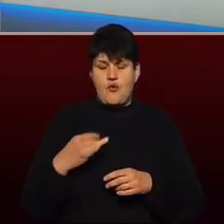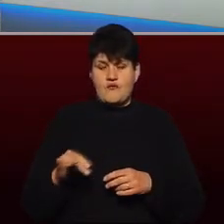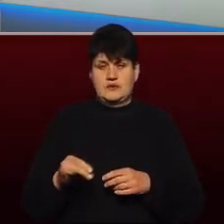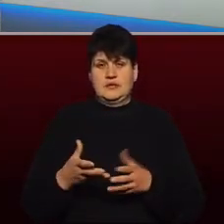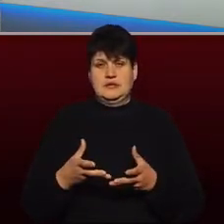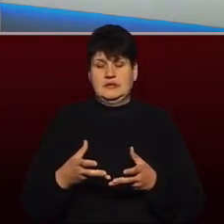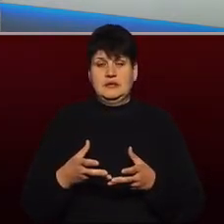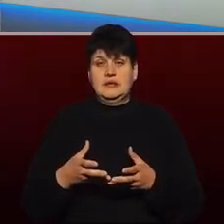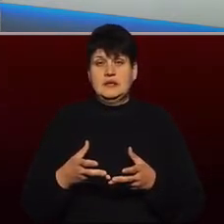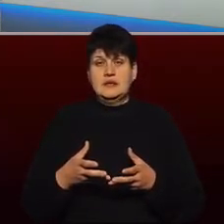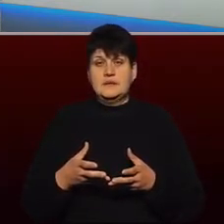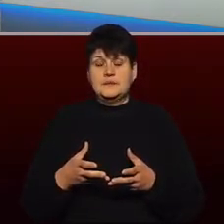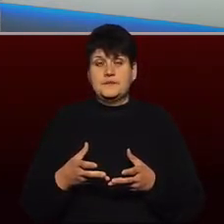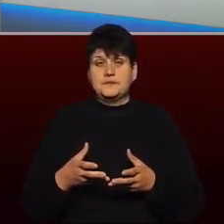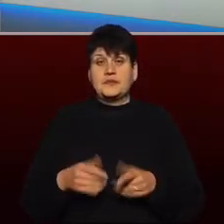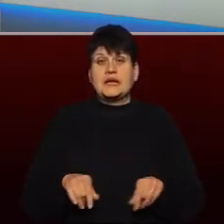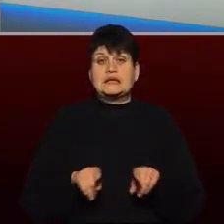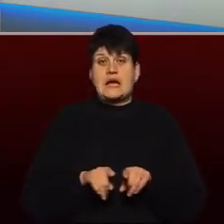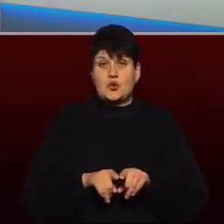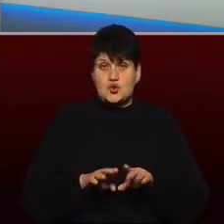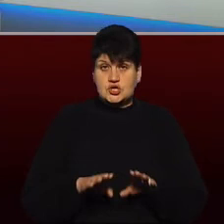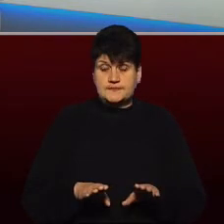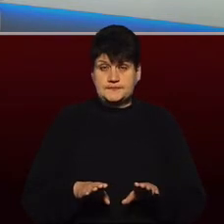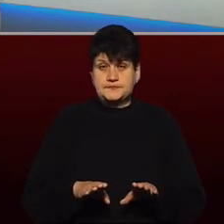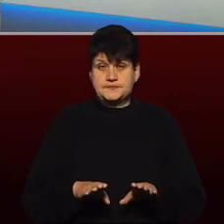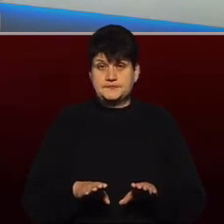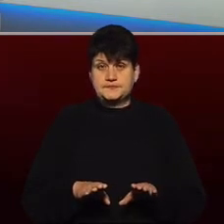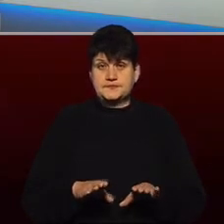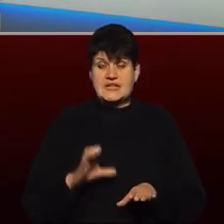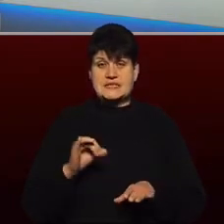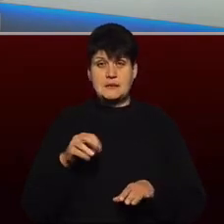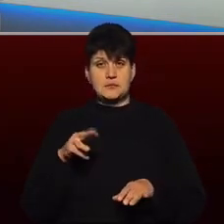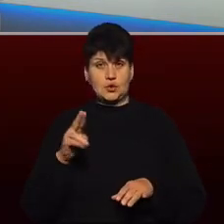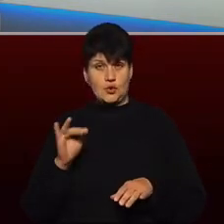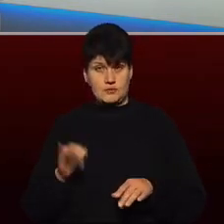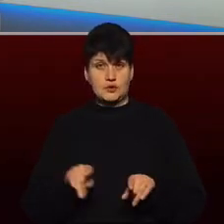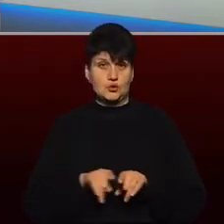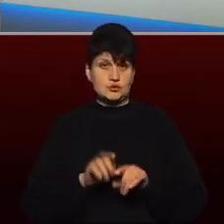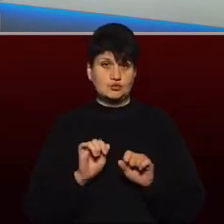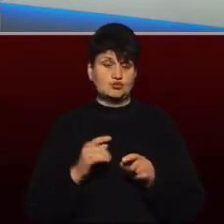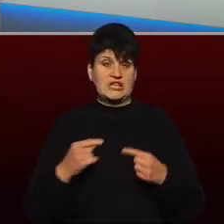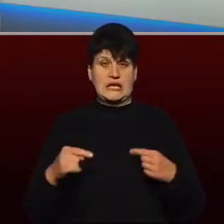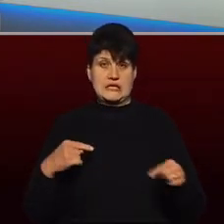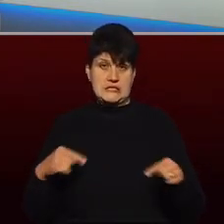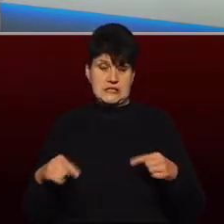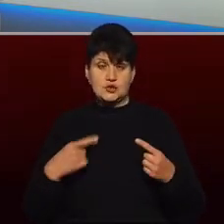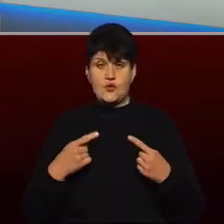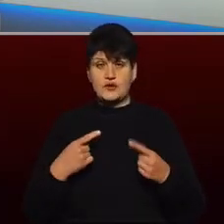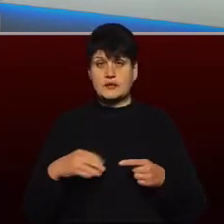ВІЛ-інфекцію. Також симптоми можуть бути теж різні. Якщо говорити про якісь